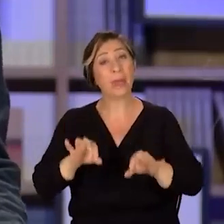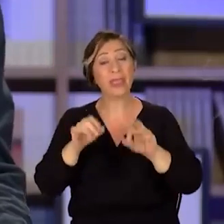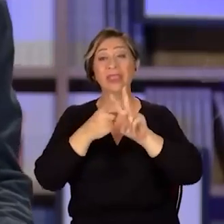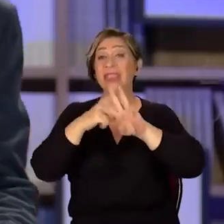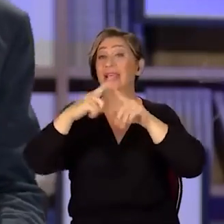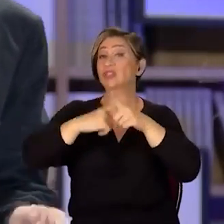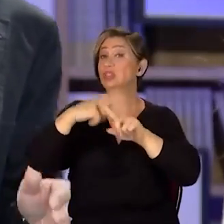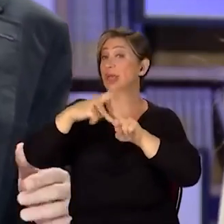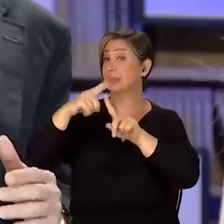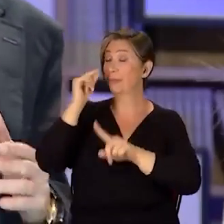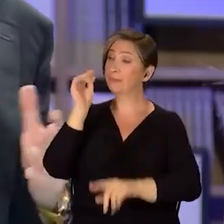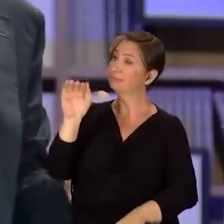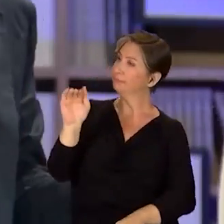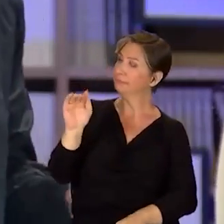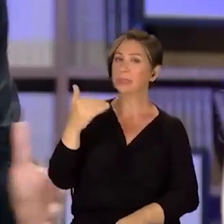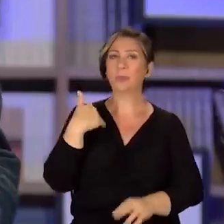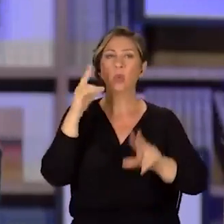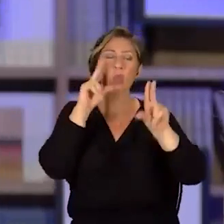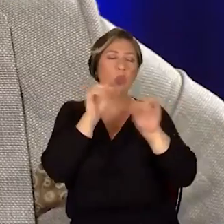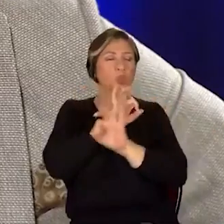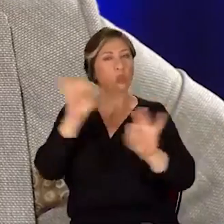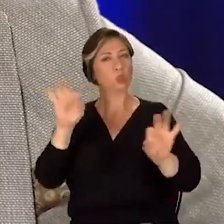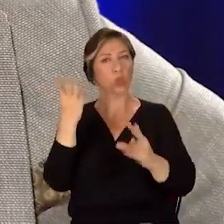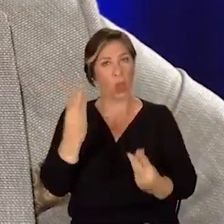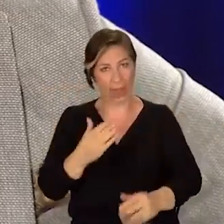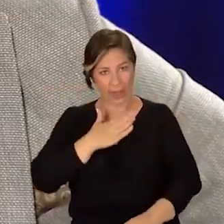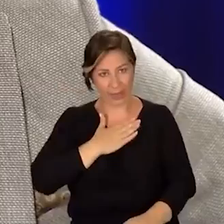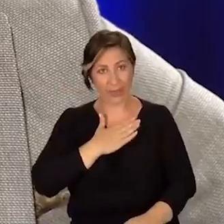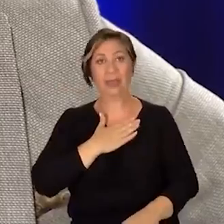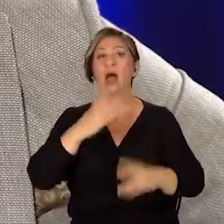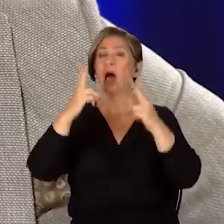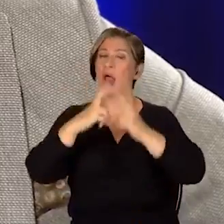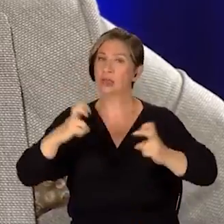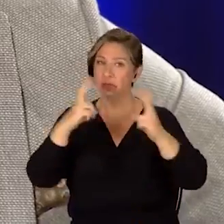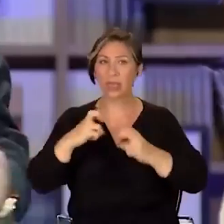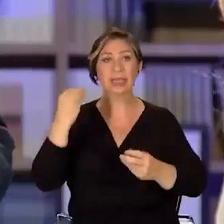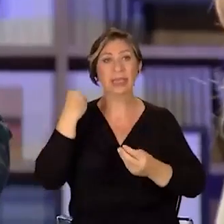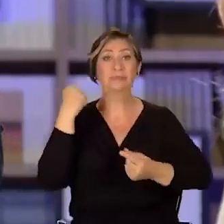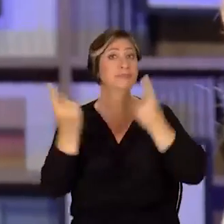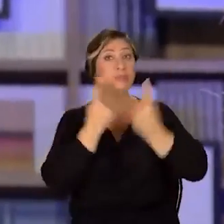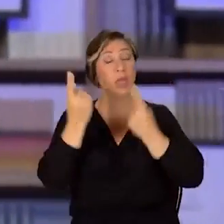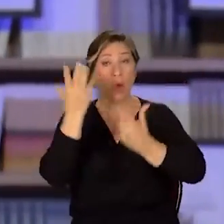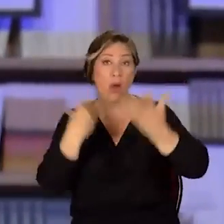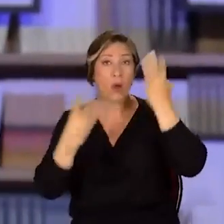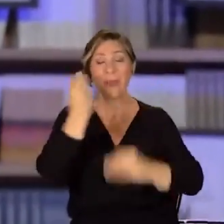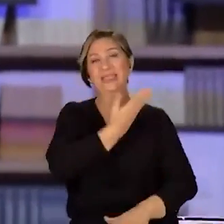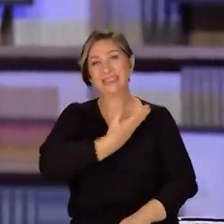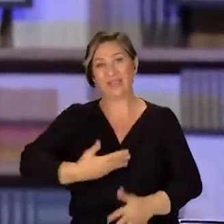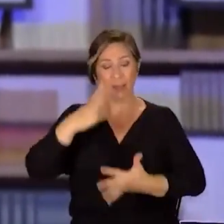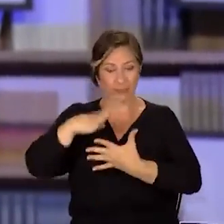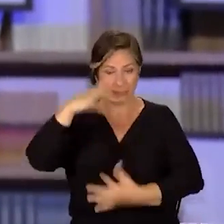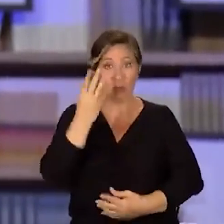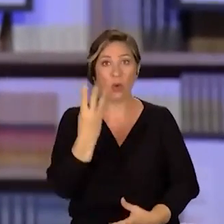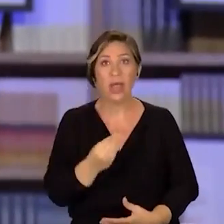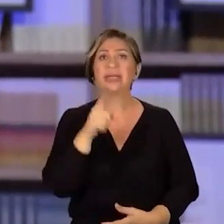Bey'e dönelim ve soralım. Ben bir uykusuz olarak ve araştıran, yeni şeyler öğrenmeyi seven bir insan